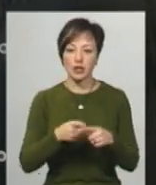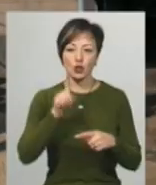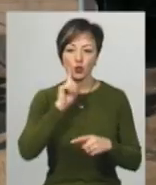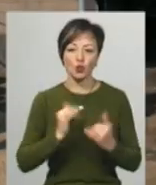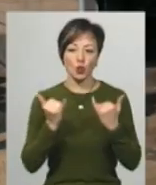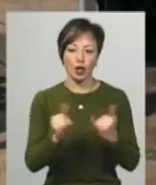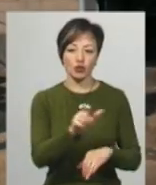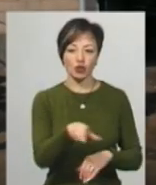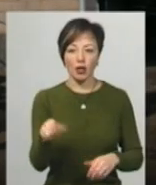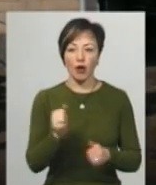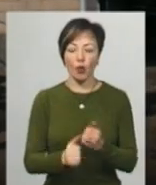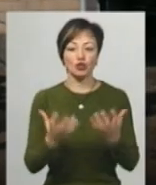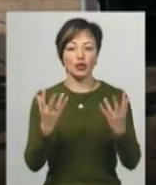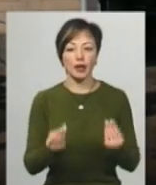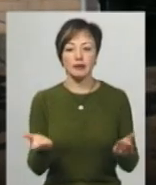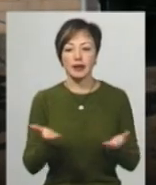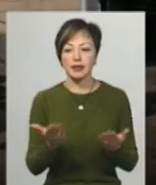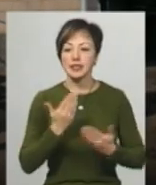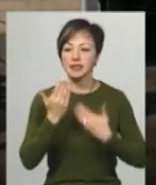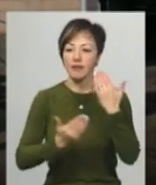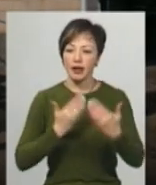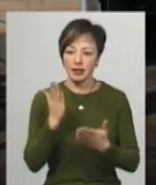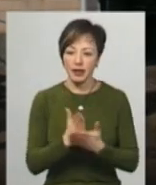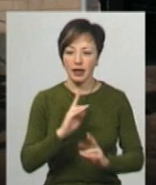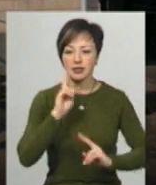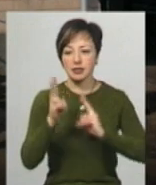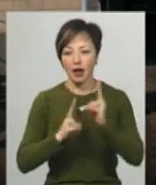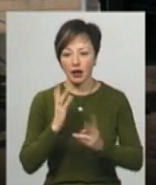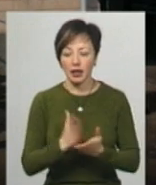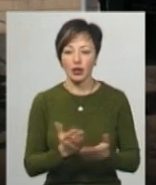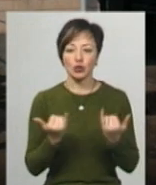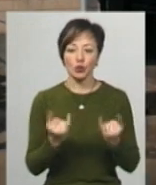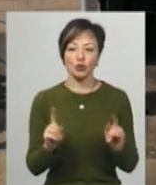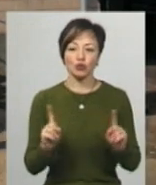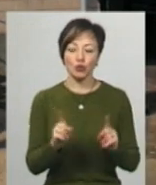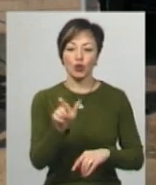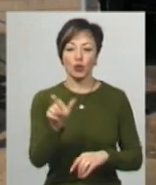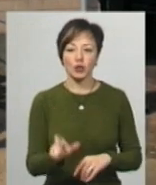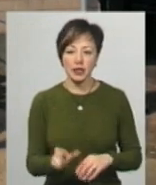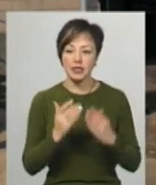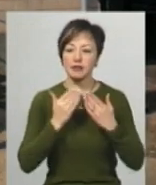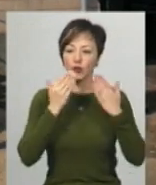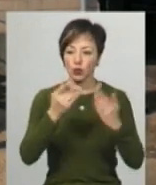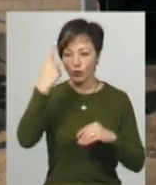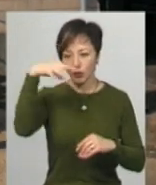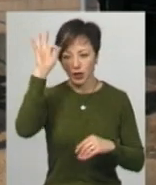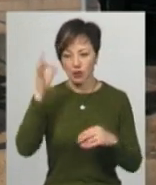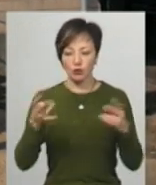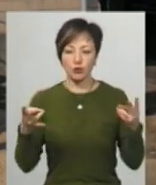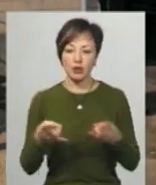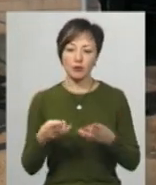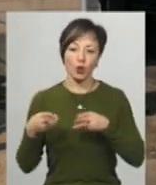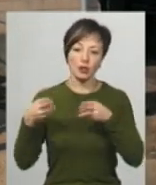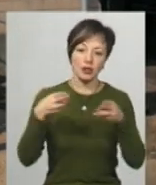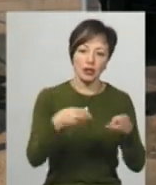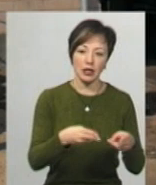для жителів. Кожний день є якісь звернення від людей, скарги. І сьогодні, щоб людині звернутися в поліцію, їй потрібно